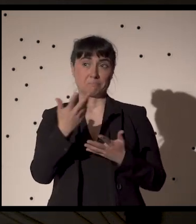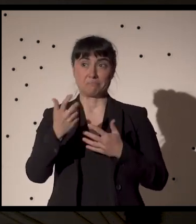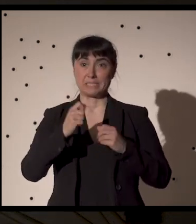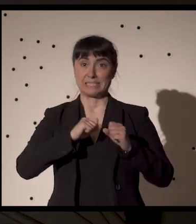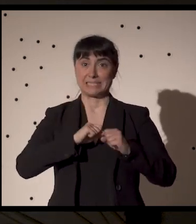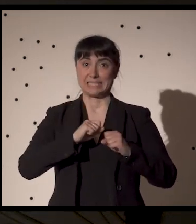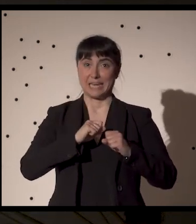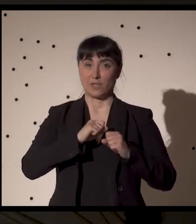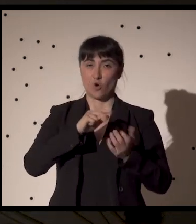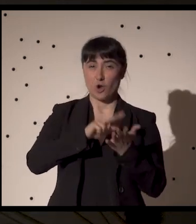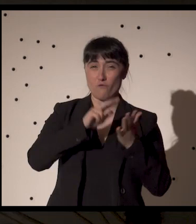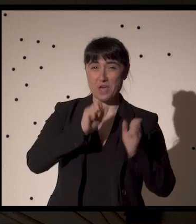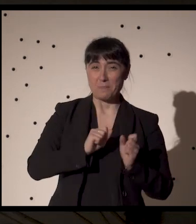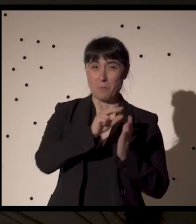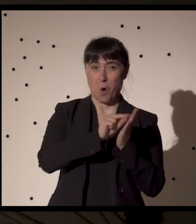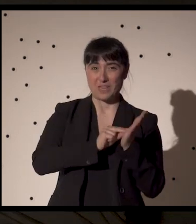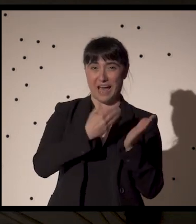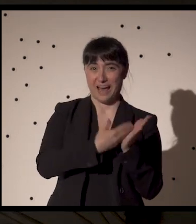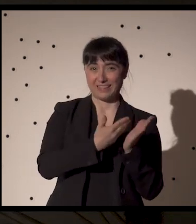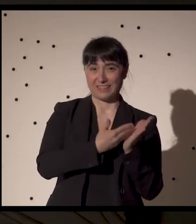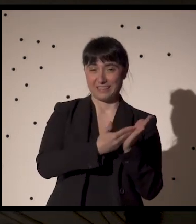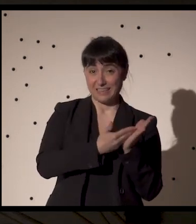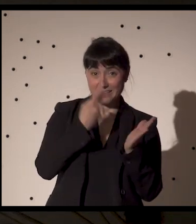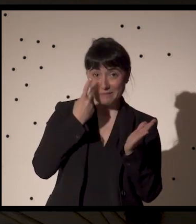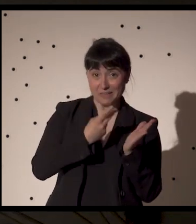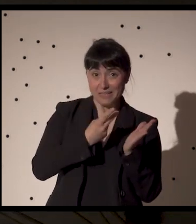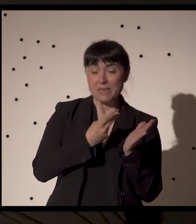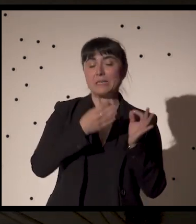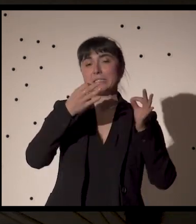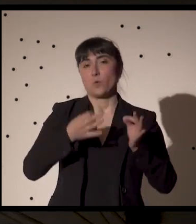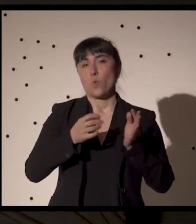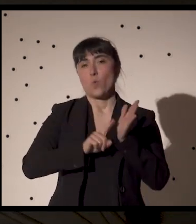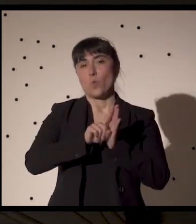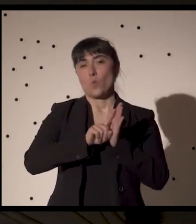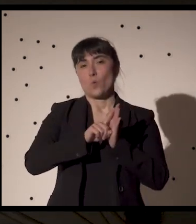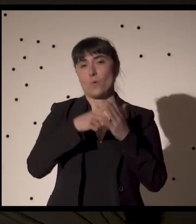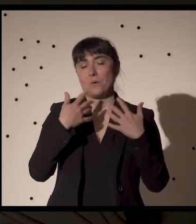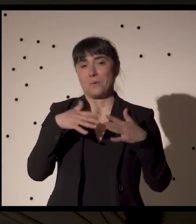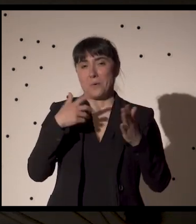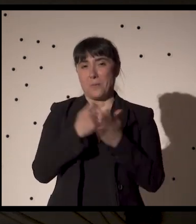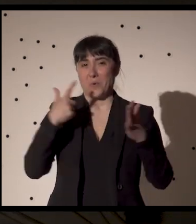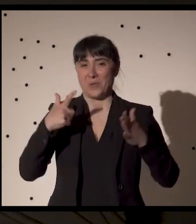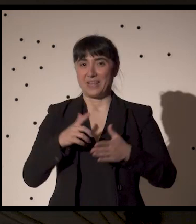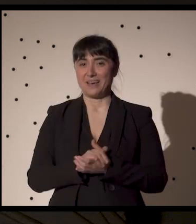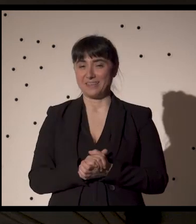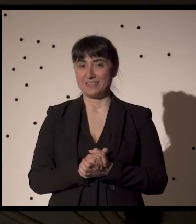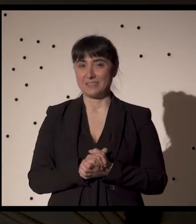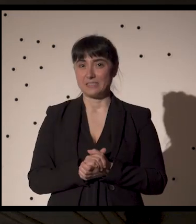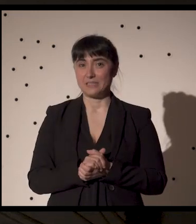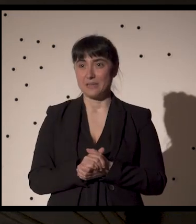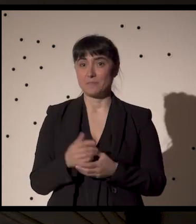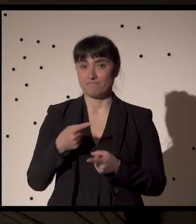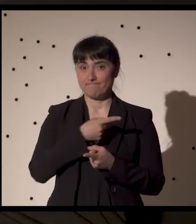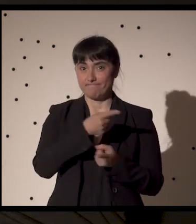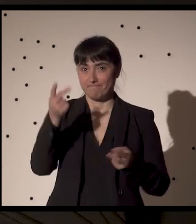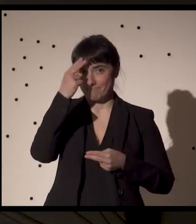confermare con qualche dato ma sicuramente è stato un risultato molto importante quindi di queste sono voglio sottolinearlo con tutti